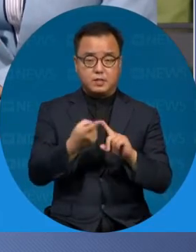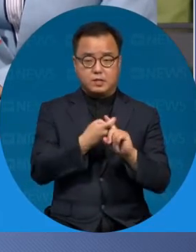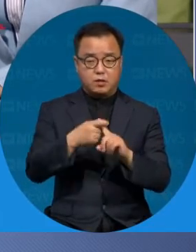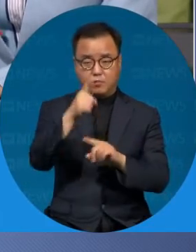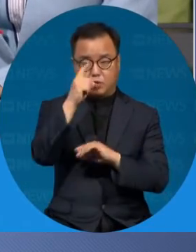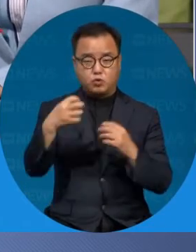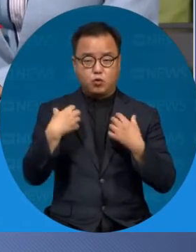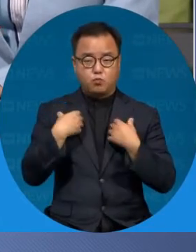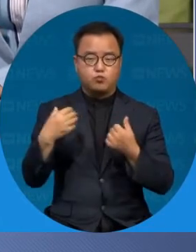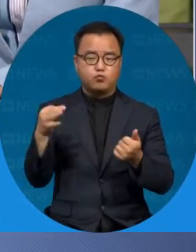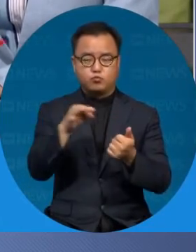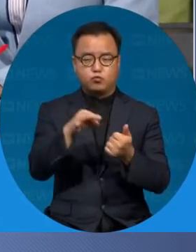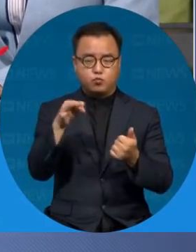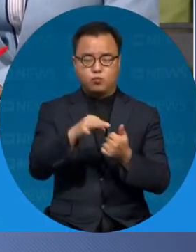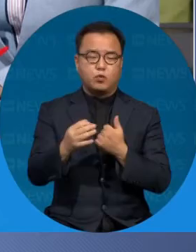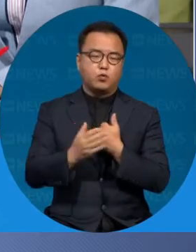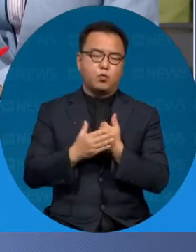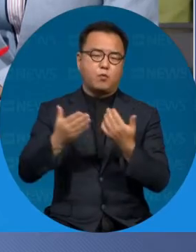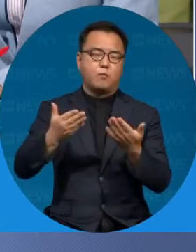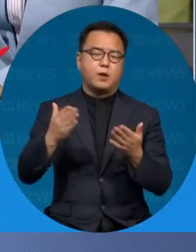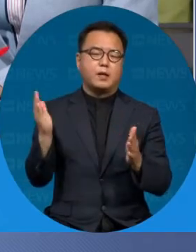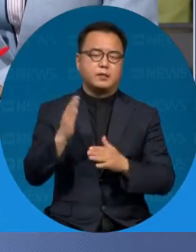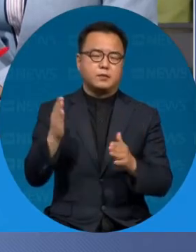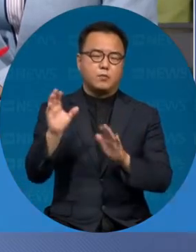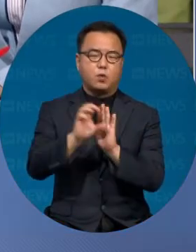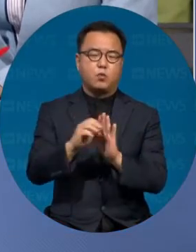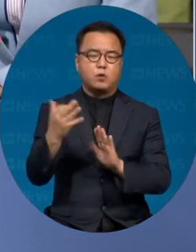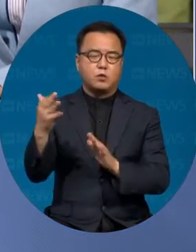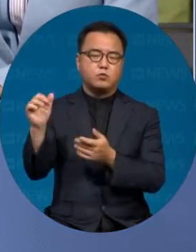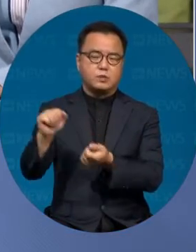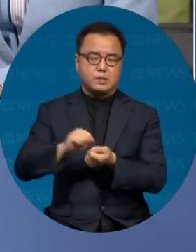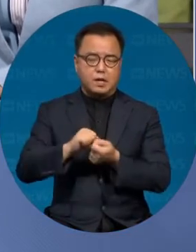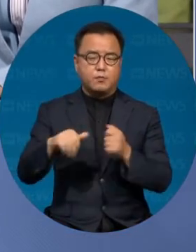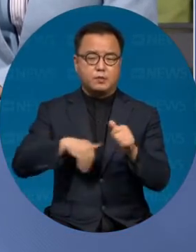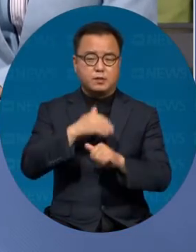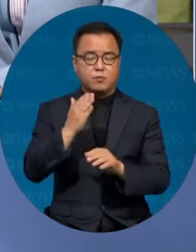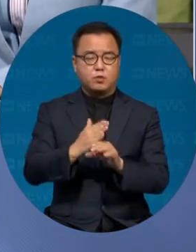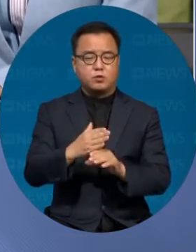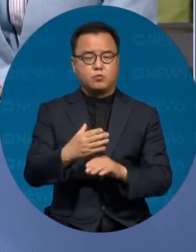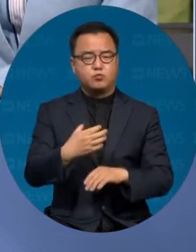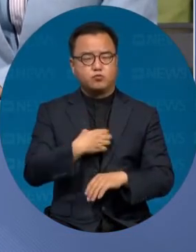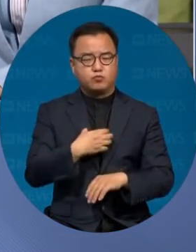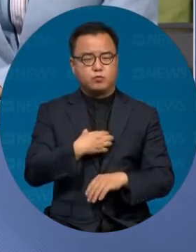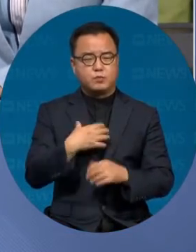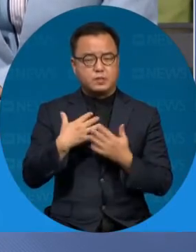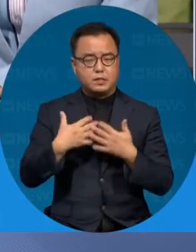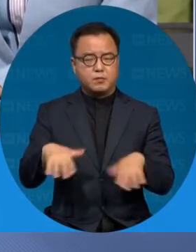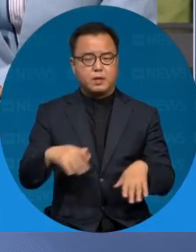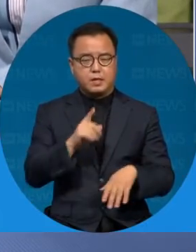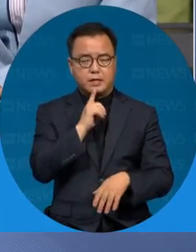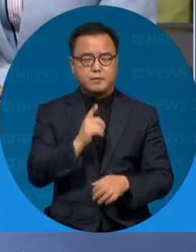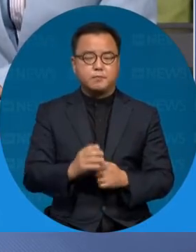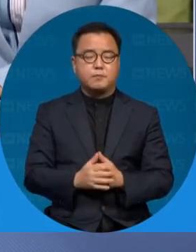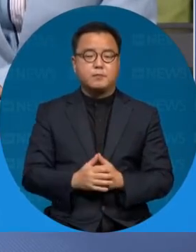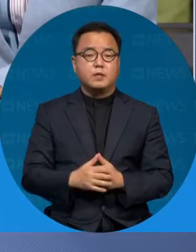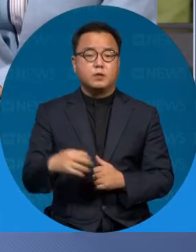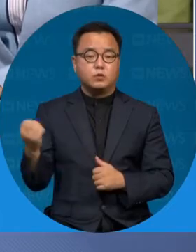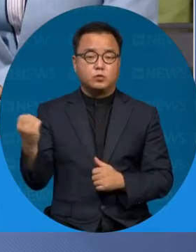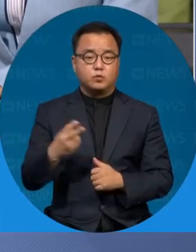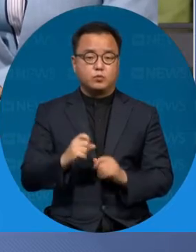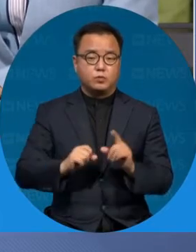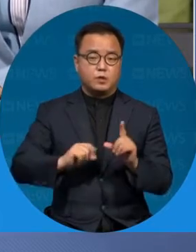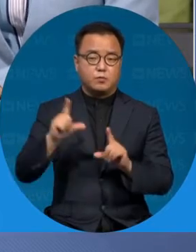학생들은 실제로 코로나19 감염에 있어 환경적으로 더 취약한 것으로 나타났습니다. 상당수는 실제로 학교를 갈